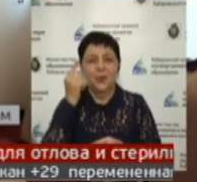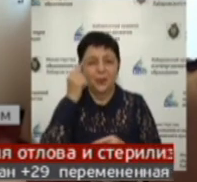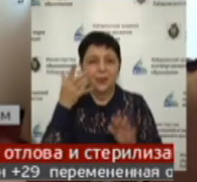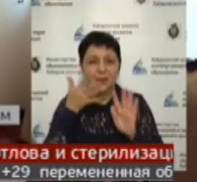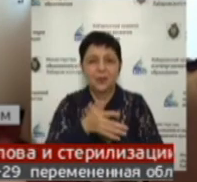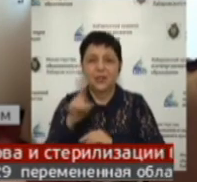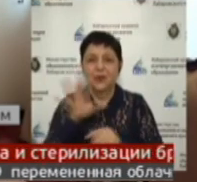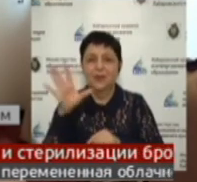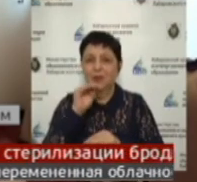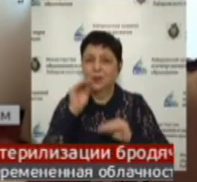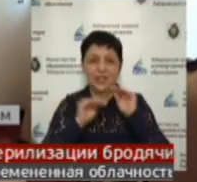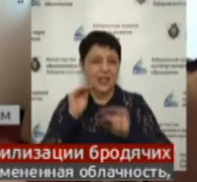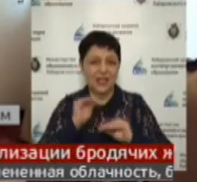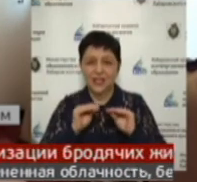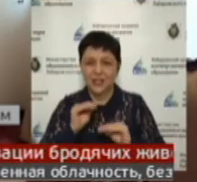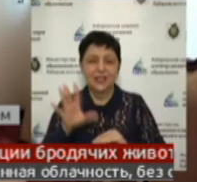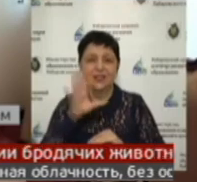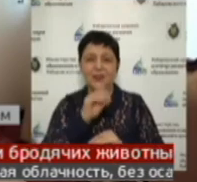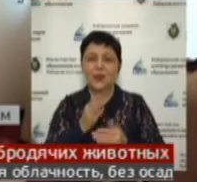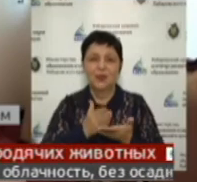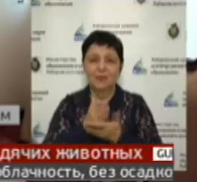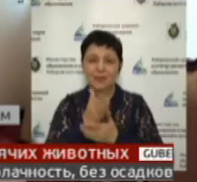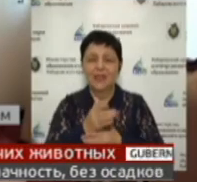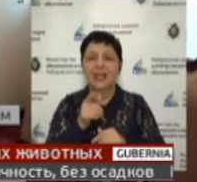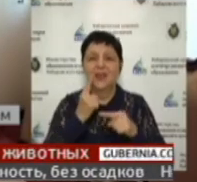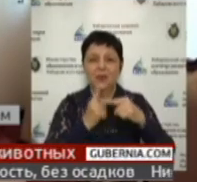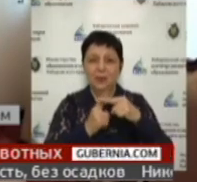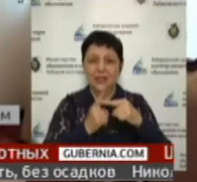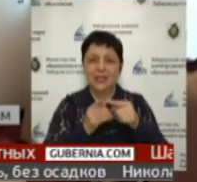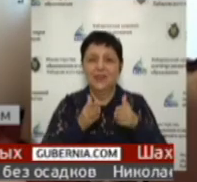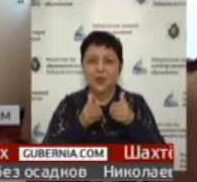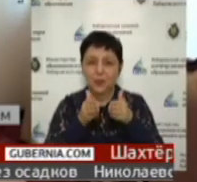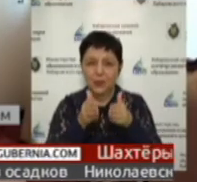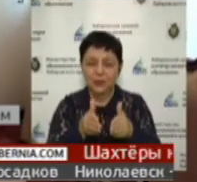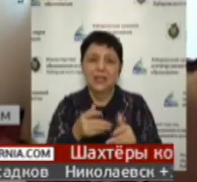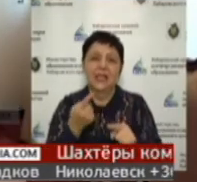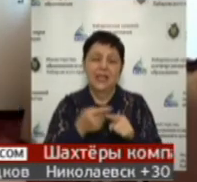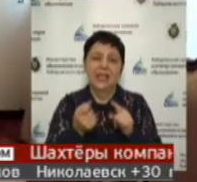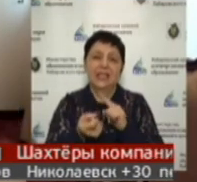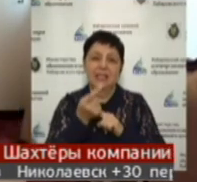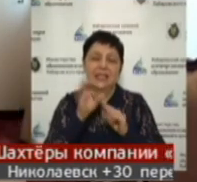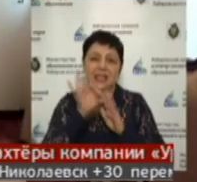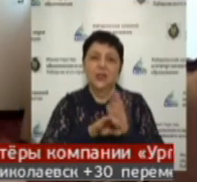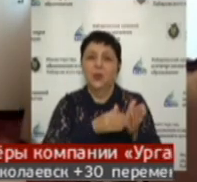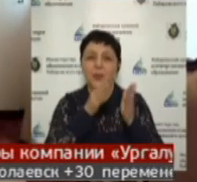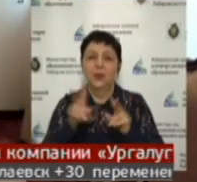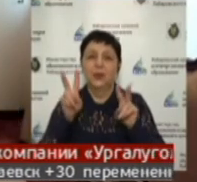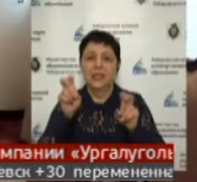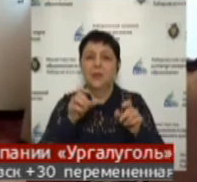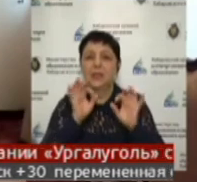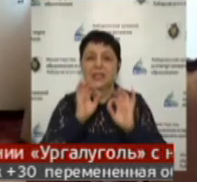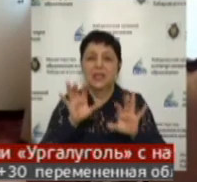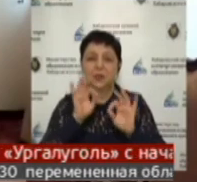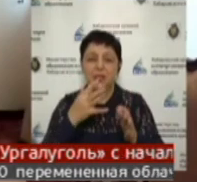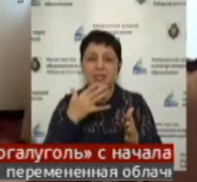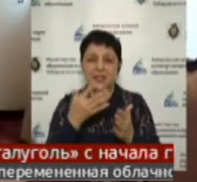Подольского центра реабилитации. Он сейчас перепривязывается к местности и существенно дорабатывается. Главное отличие